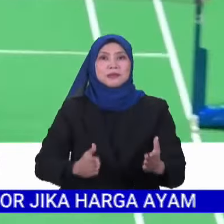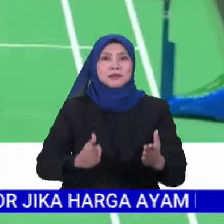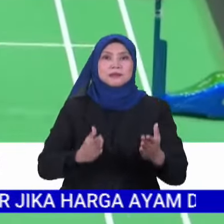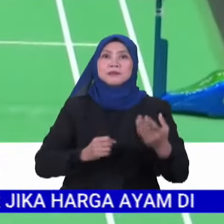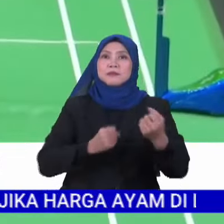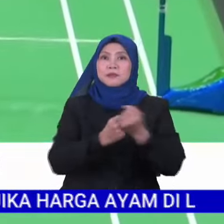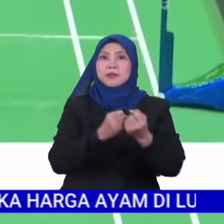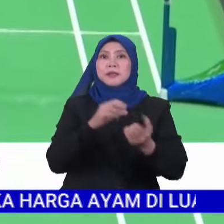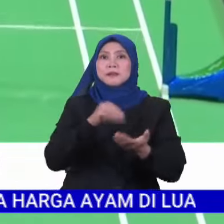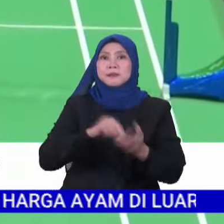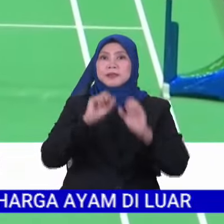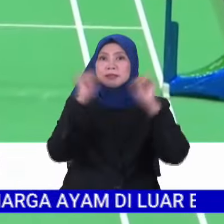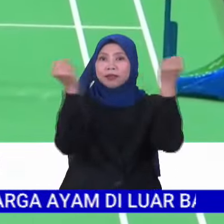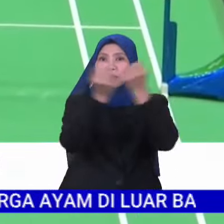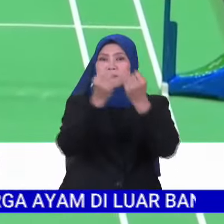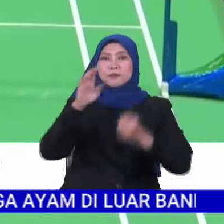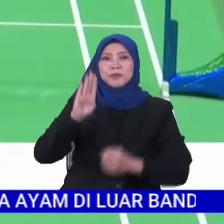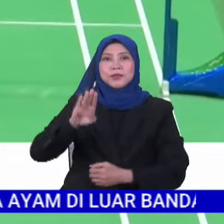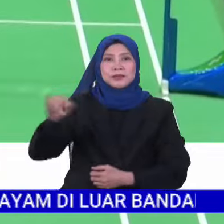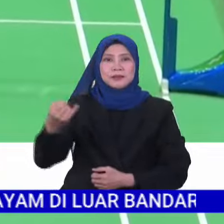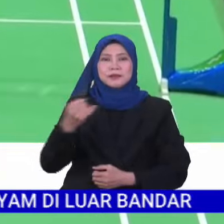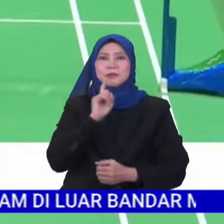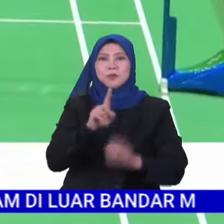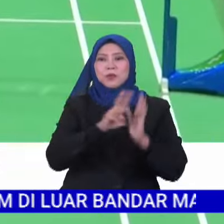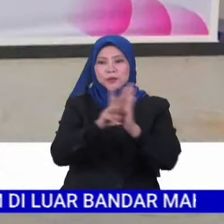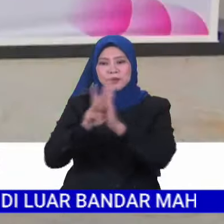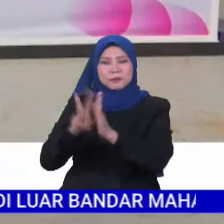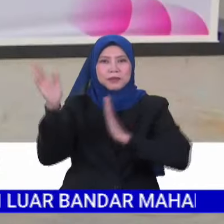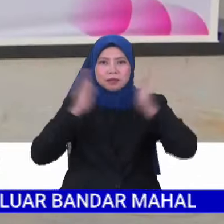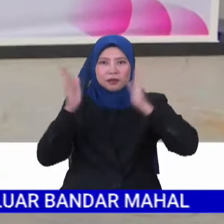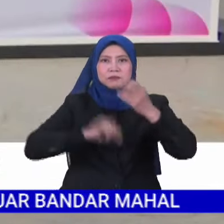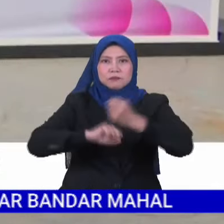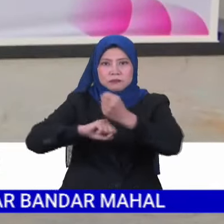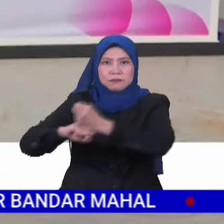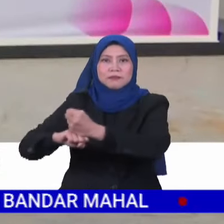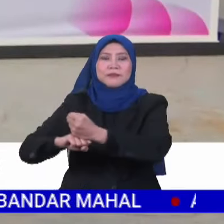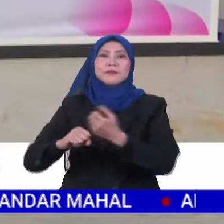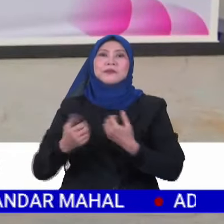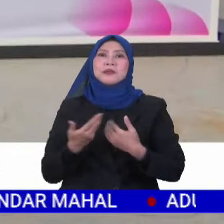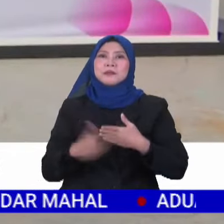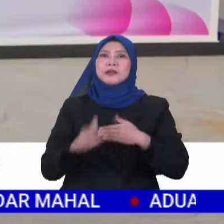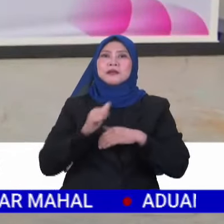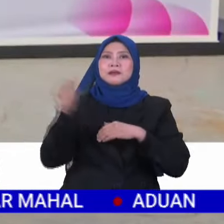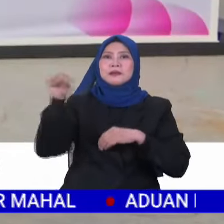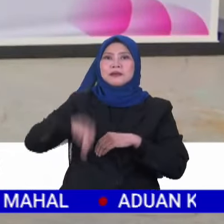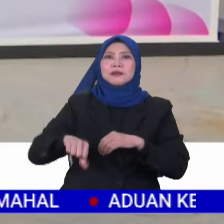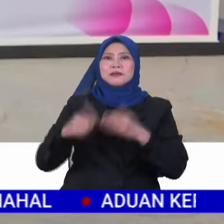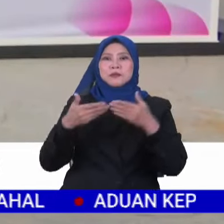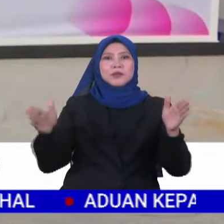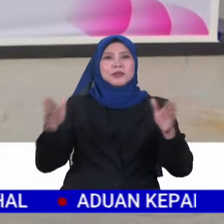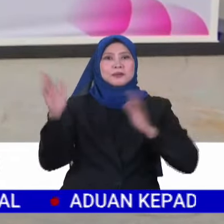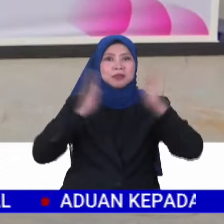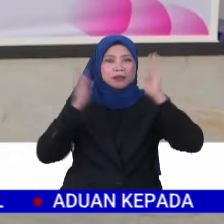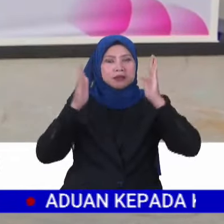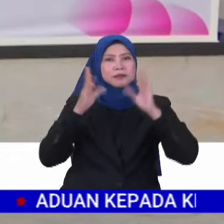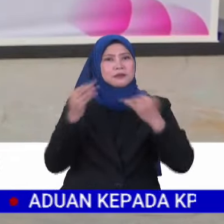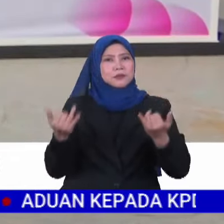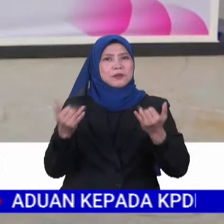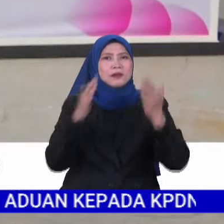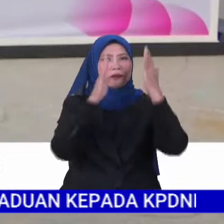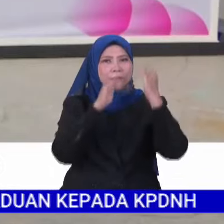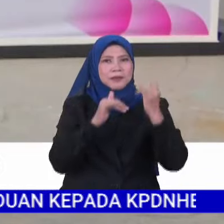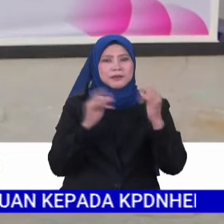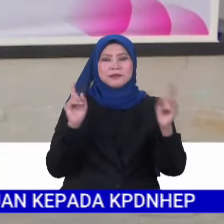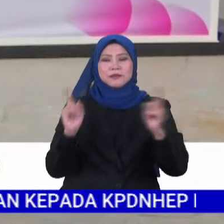bukit Jalil ini tetap Aduh diberikan kepada semua wakil misalnya lain sepuas kegagalan ditemukan Malaysia harapan besar